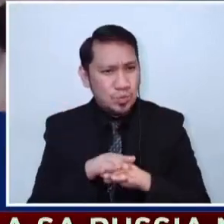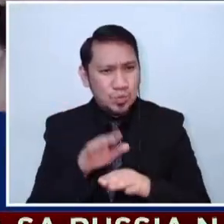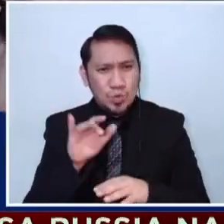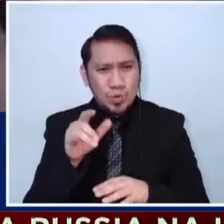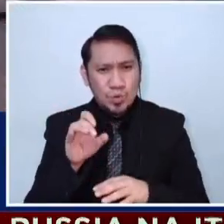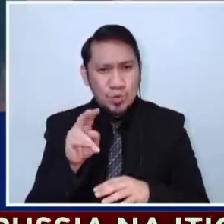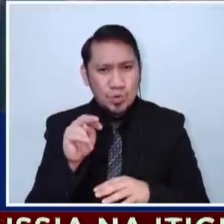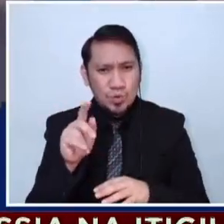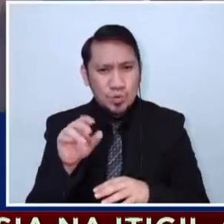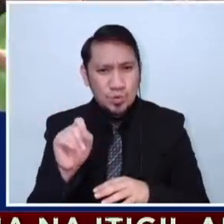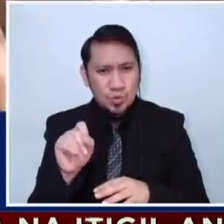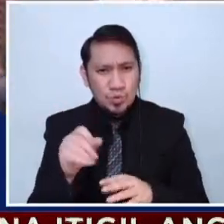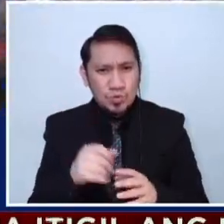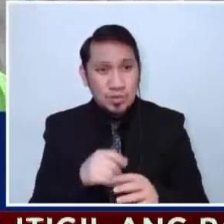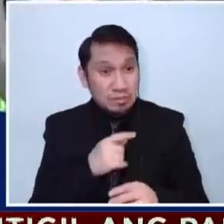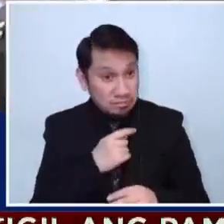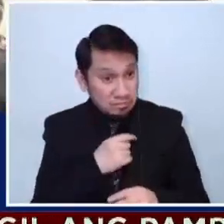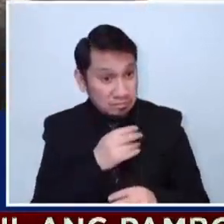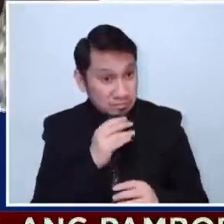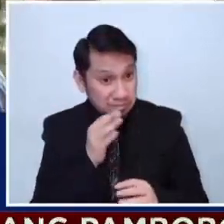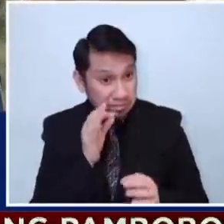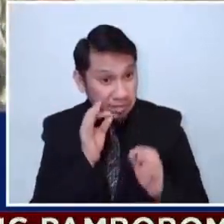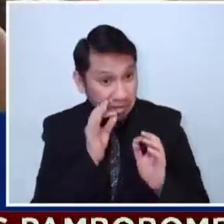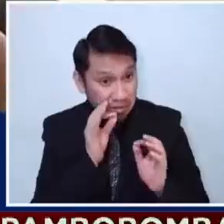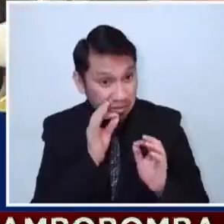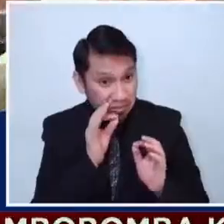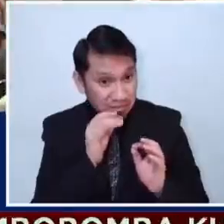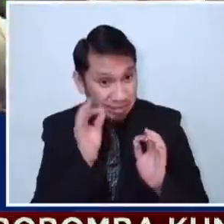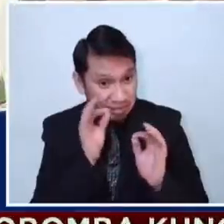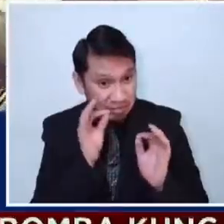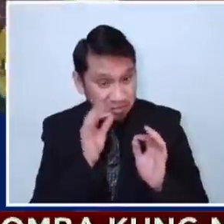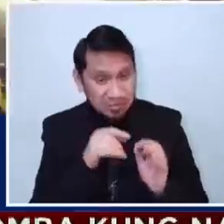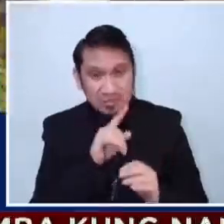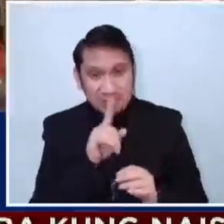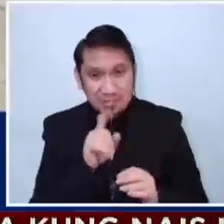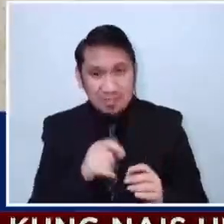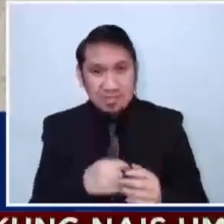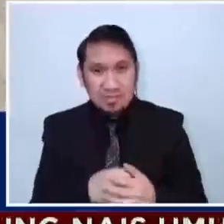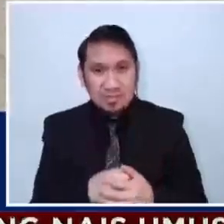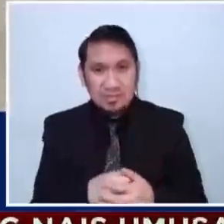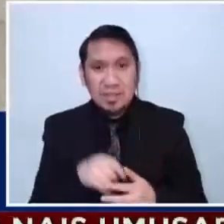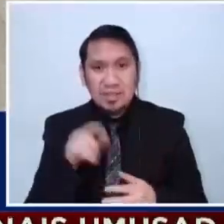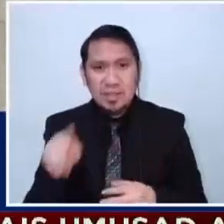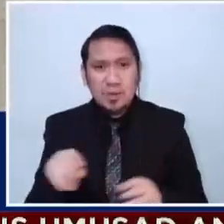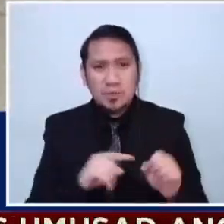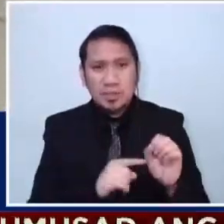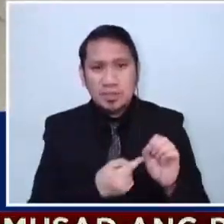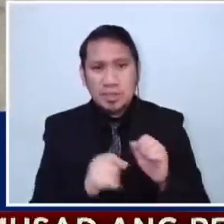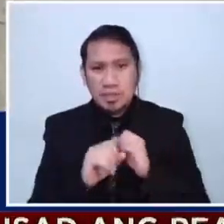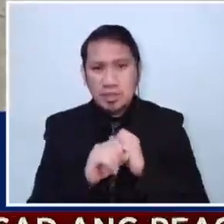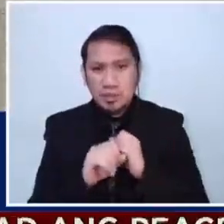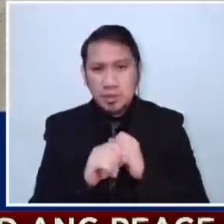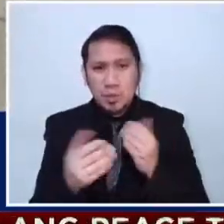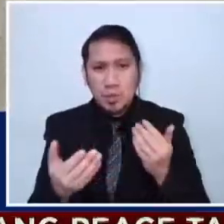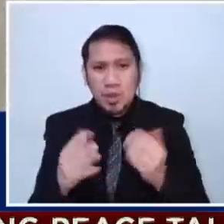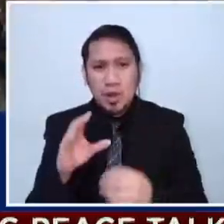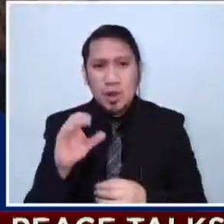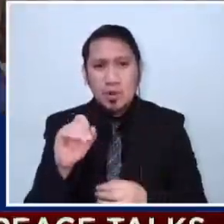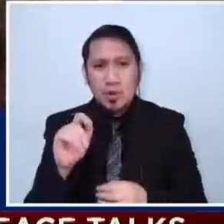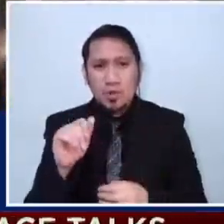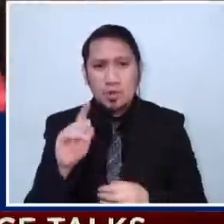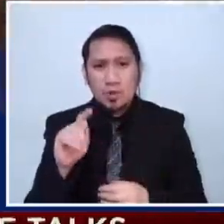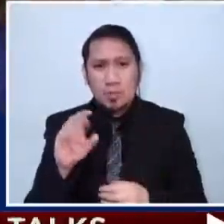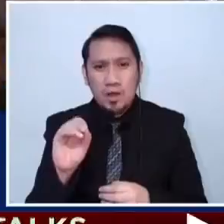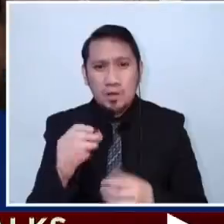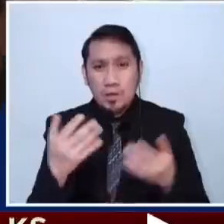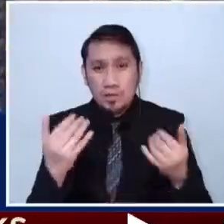Two Joints. Drugs ba yun? Sabi ng pambato ng Aksyon Demokratiko, nagsimula ang lahat sa kampanya sa Cotabato nang humiyaw ang